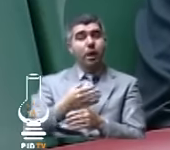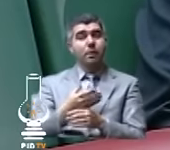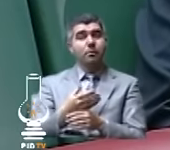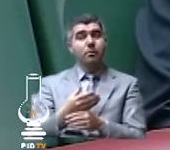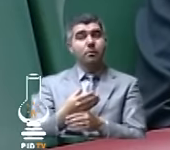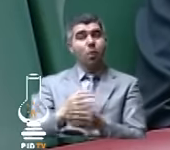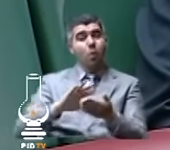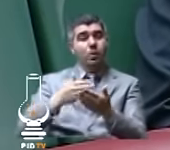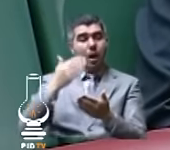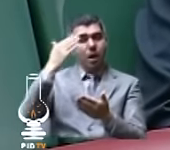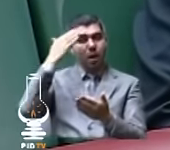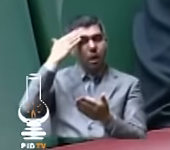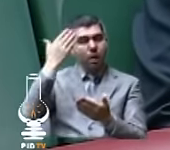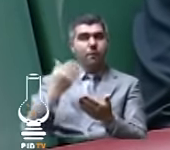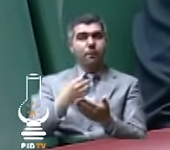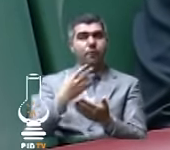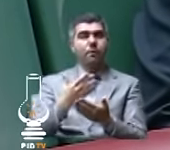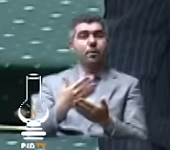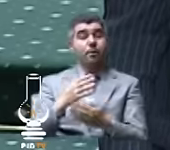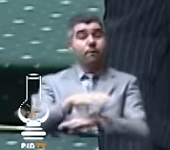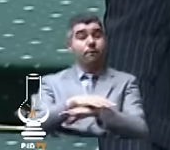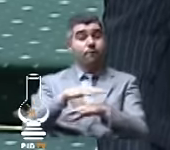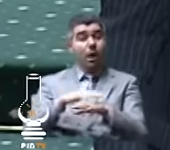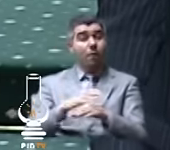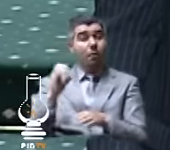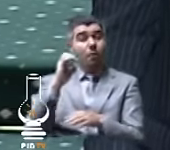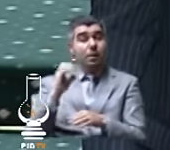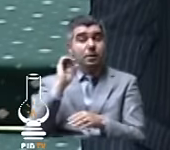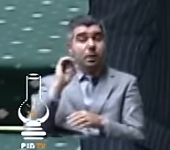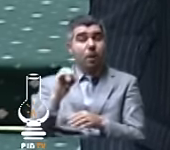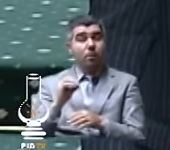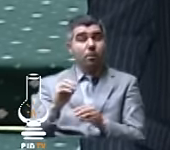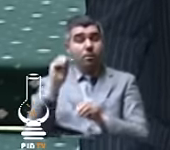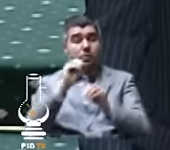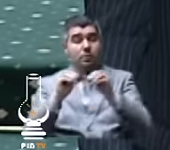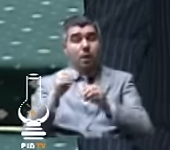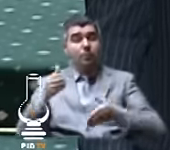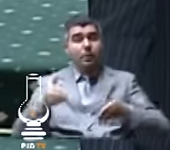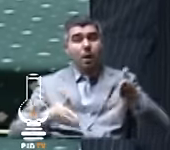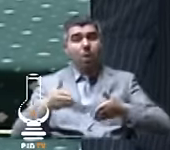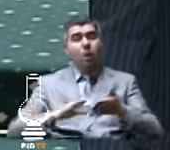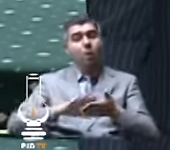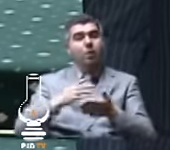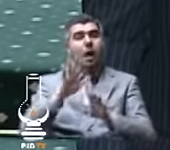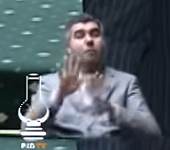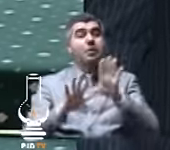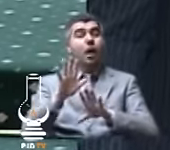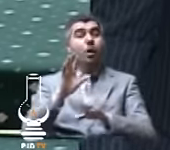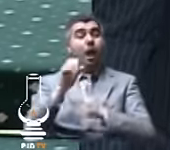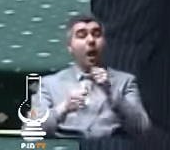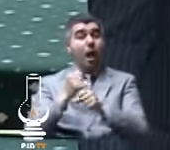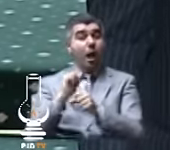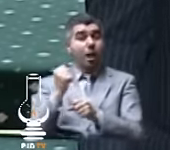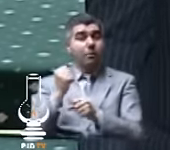أنتم تعلمون أن هذه الجهة بالخصوص استثمر فيها في الطرق أكثر مما استثمر في 15 سنة الماضية